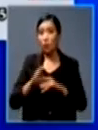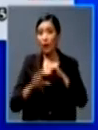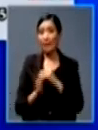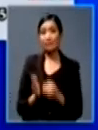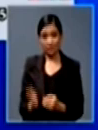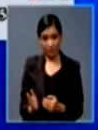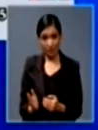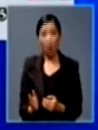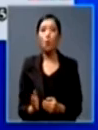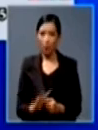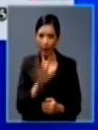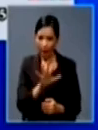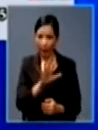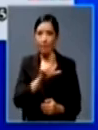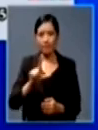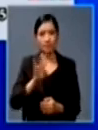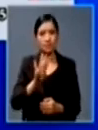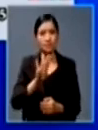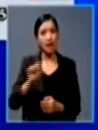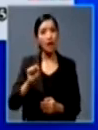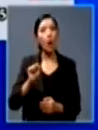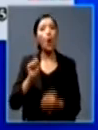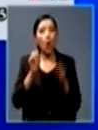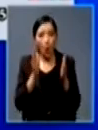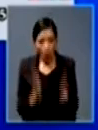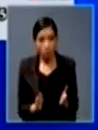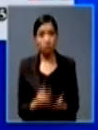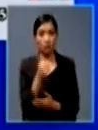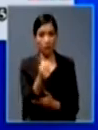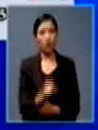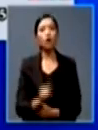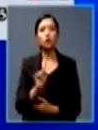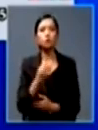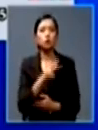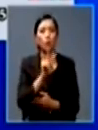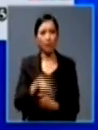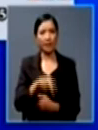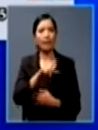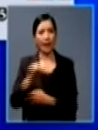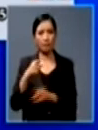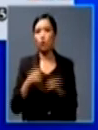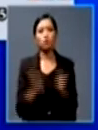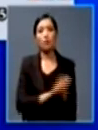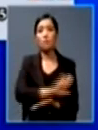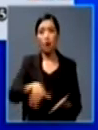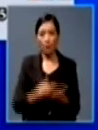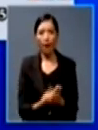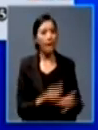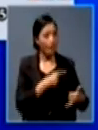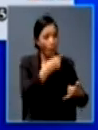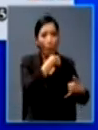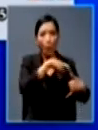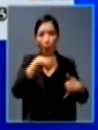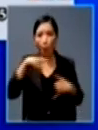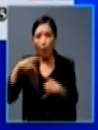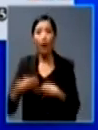ะฮะ5,400,000 คนนะครับใช้เงินงบประมาณทั้งหมด 12,000 ล้านบาทเพื่ออะไรฮะเพื่อให้ครอบคลุมก่อนหน้านี้เกษตรกร